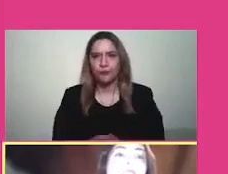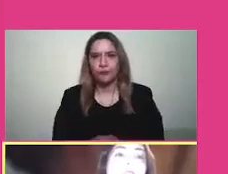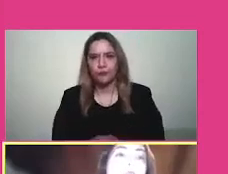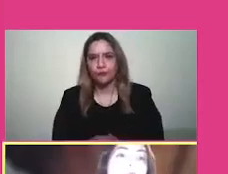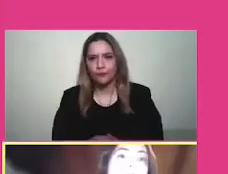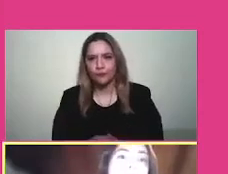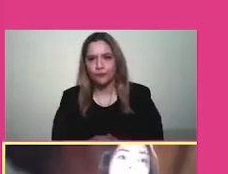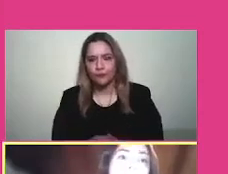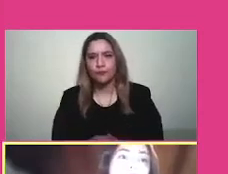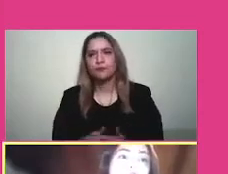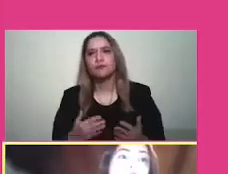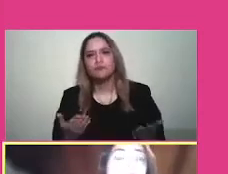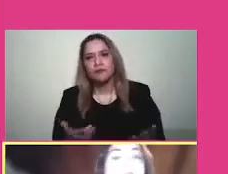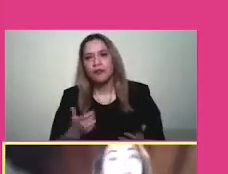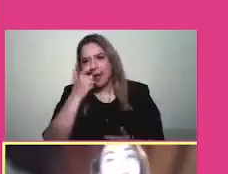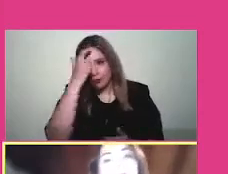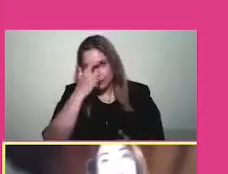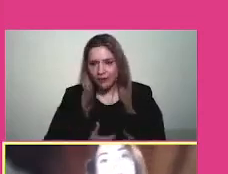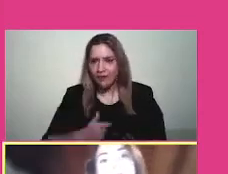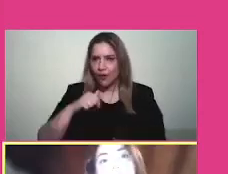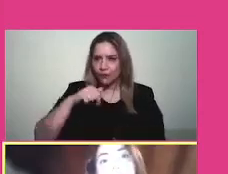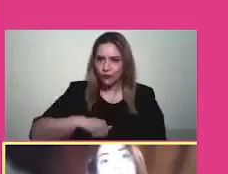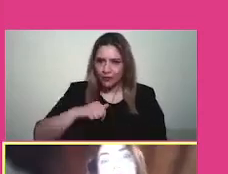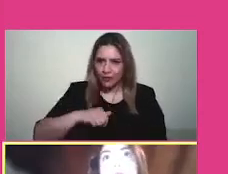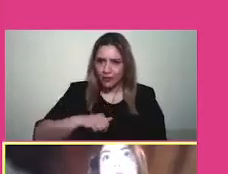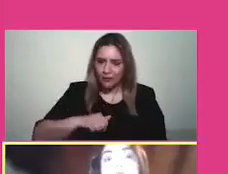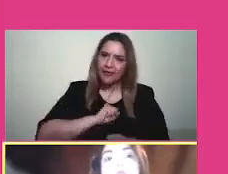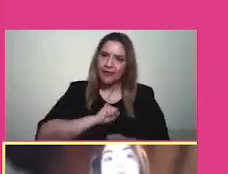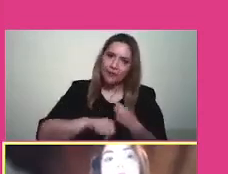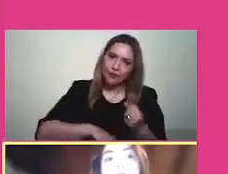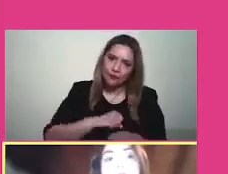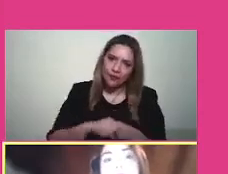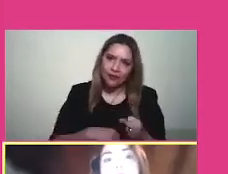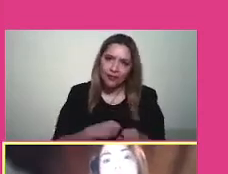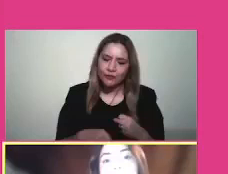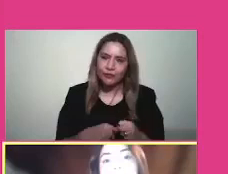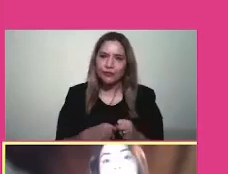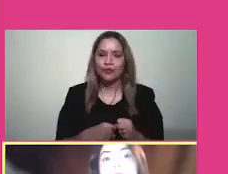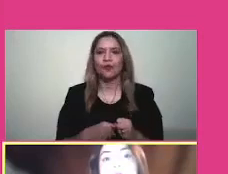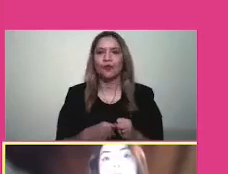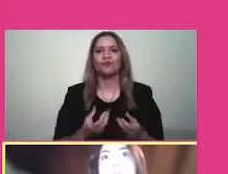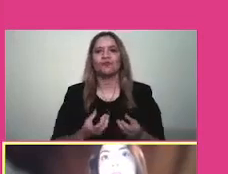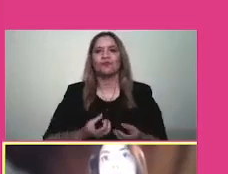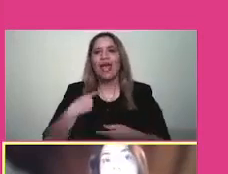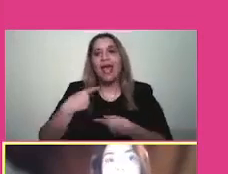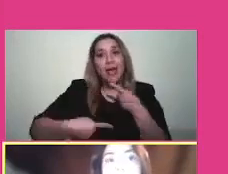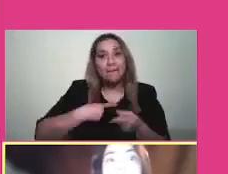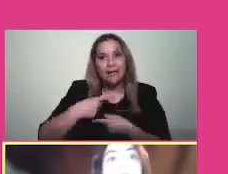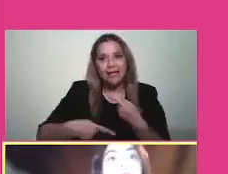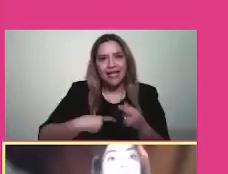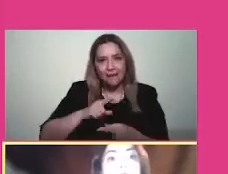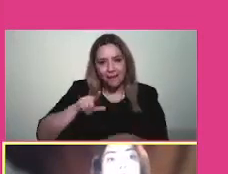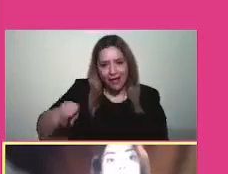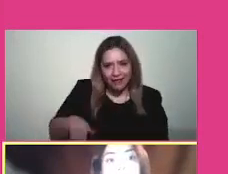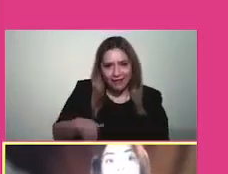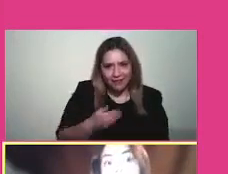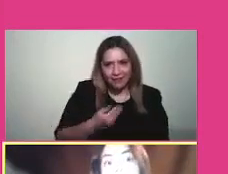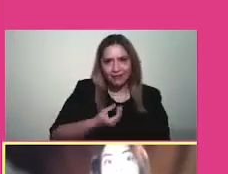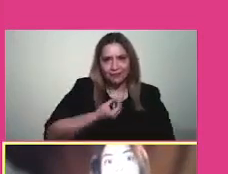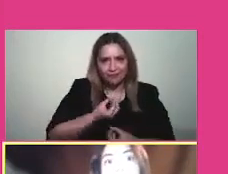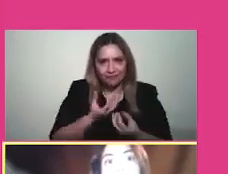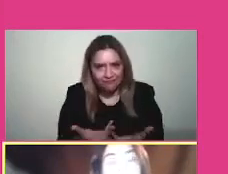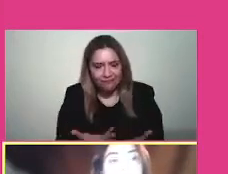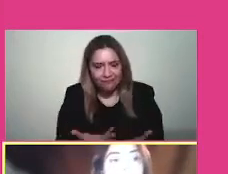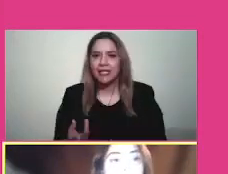Οπότε από την πλευρά μου σήμερα θα προσπαθήσω να σας μεταφέρω την εμπειρία μας από τη συμμετοχή